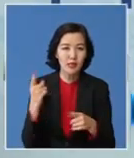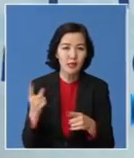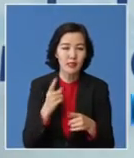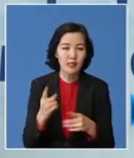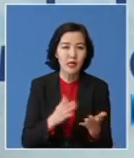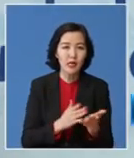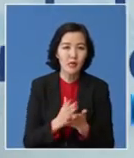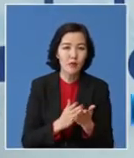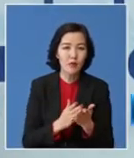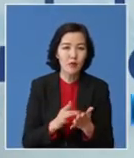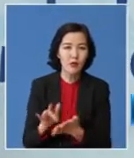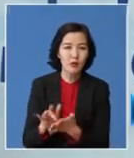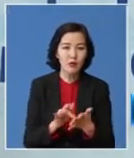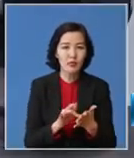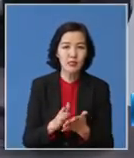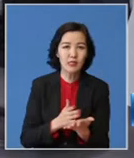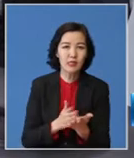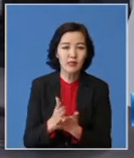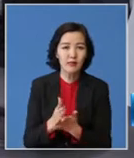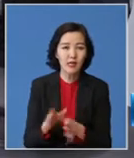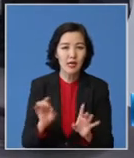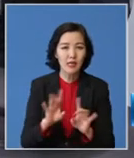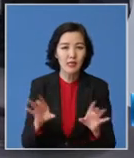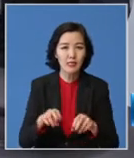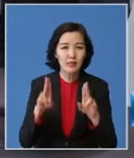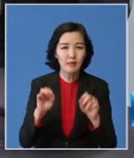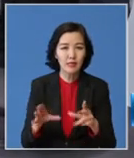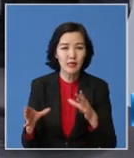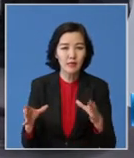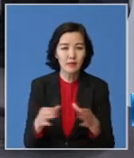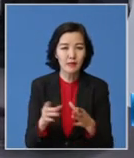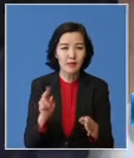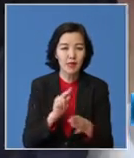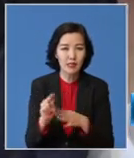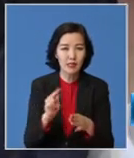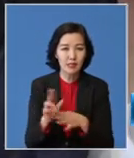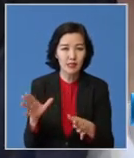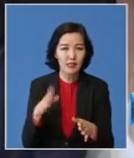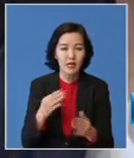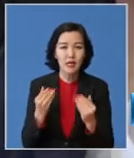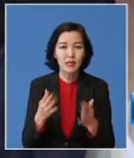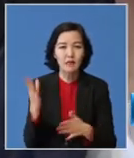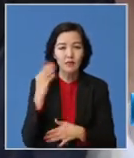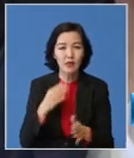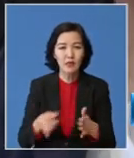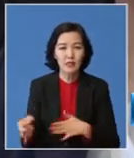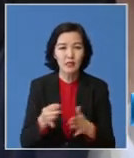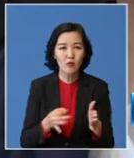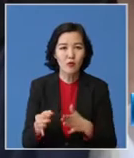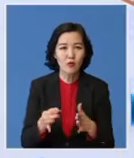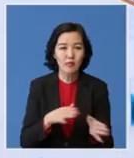крестьянских хозяйств и работникам туристической сферы, рассказали на специальном семинар-тренинге. Сегодня в Алматинской